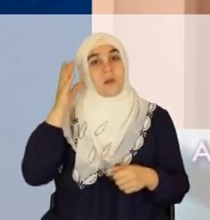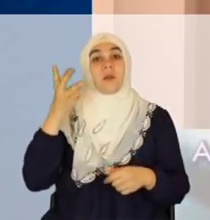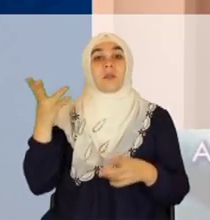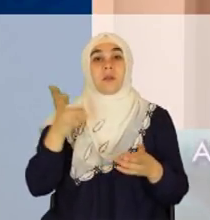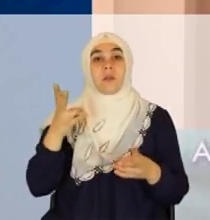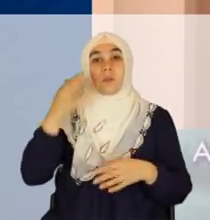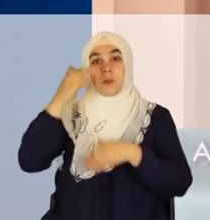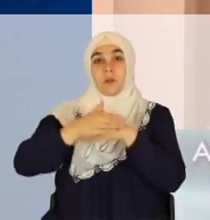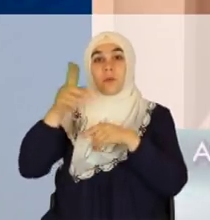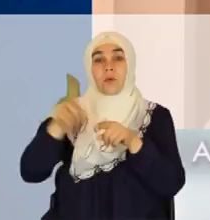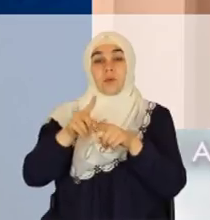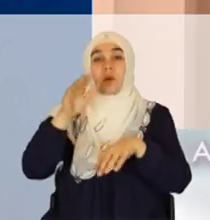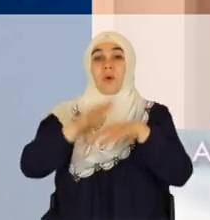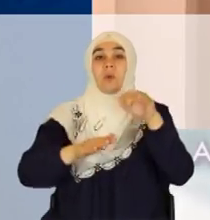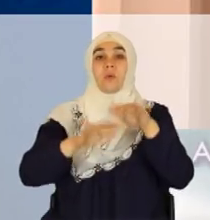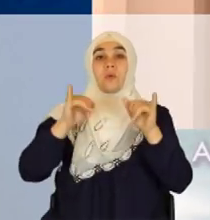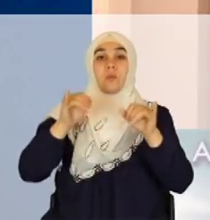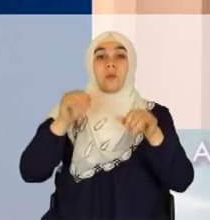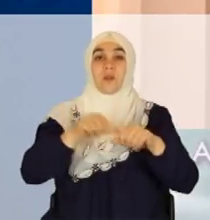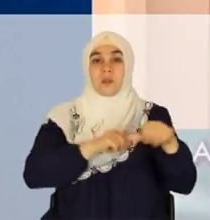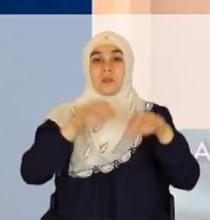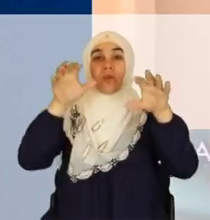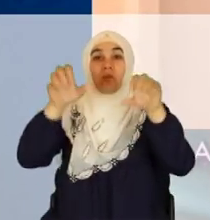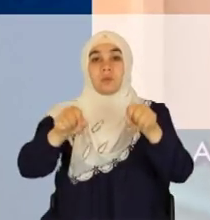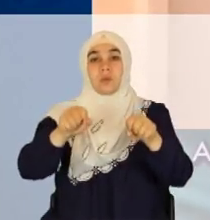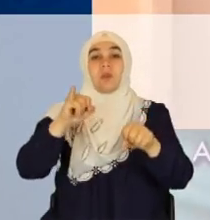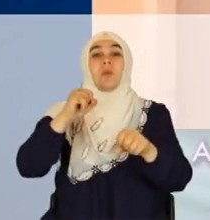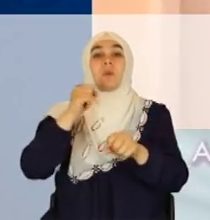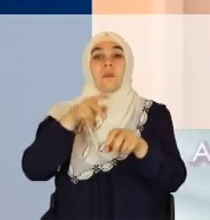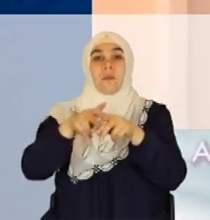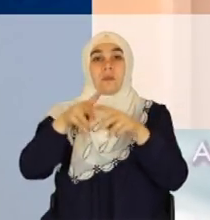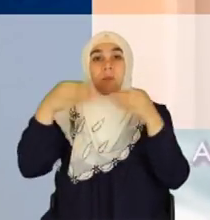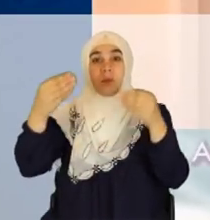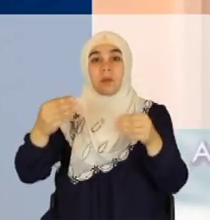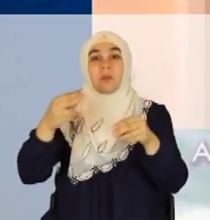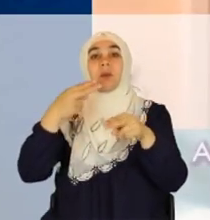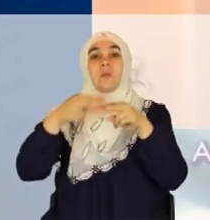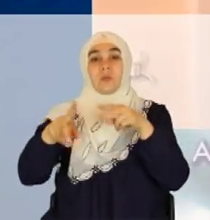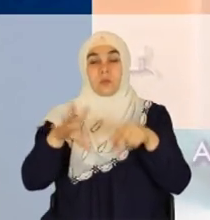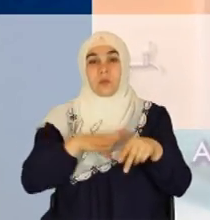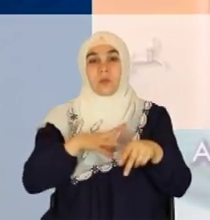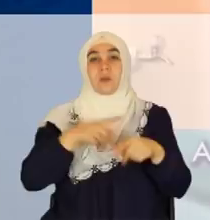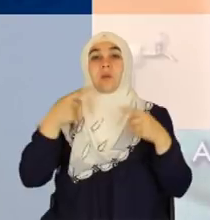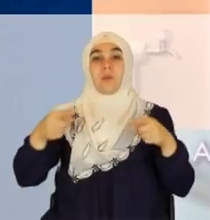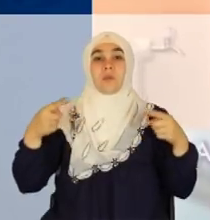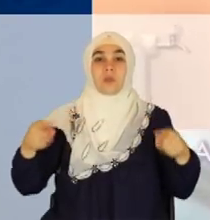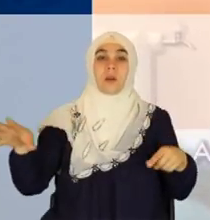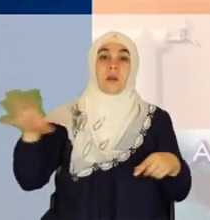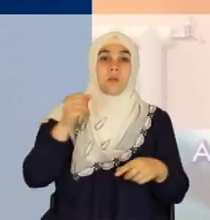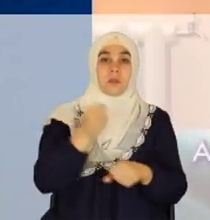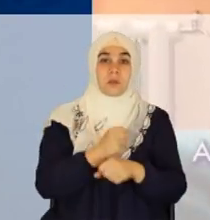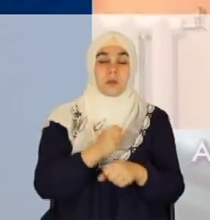했대. 그러면 하여간은 쇼대. kimgadir zarba berib, azob berdi, u ham harom, yana boshqalarni